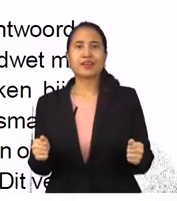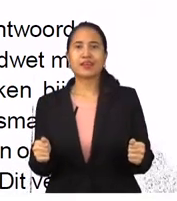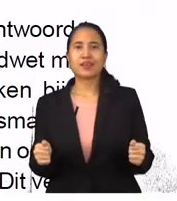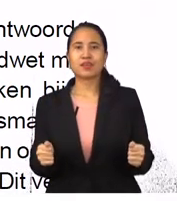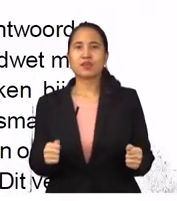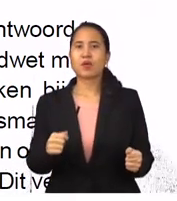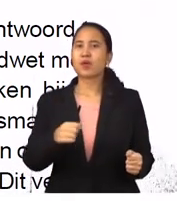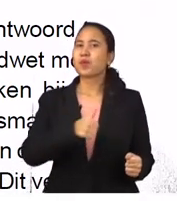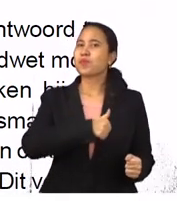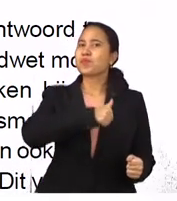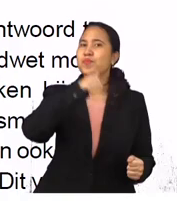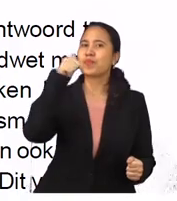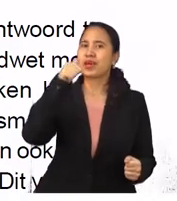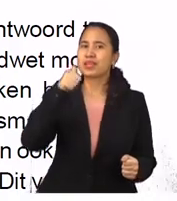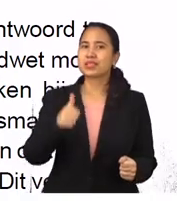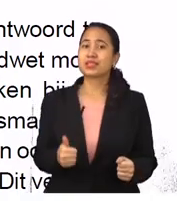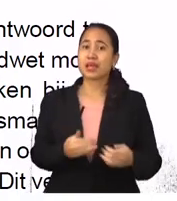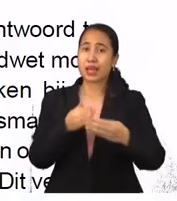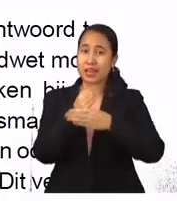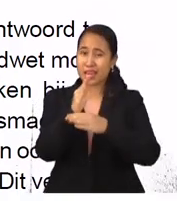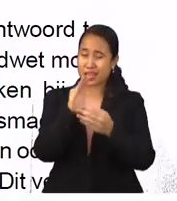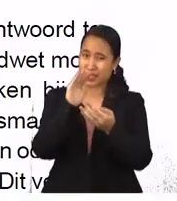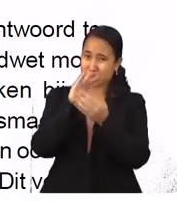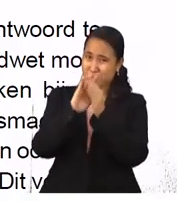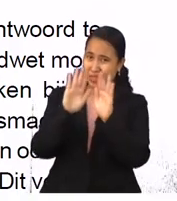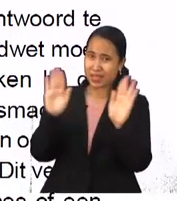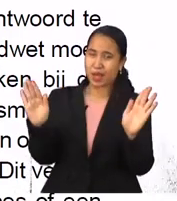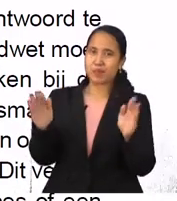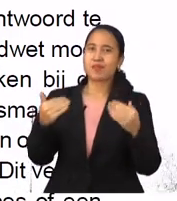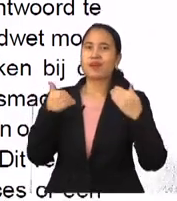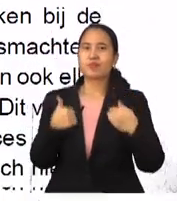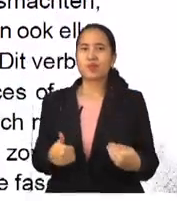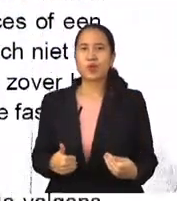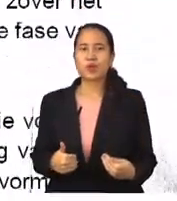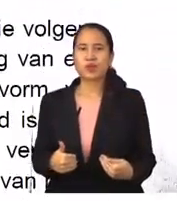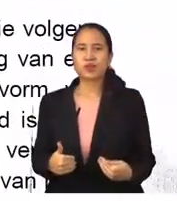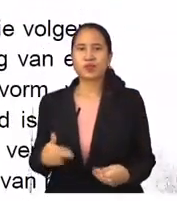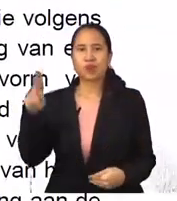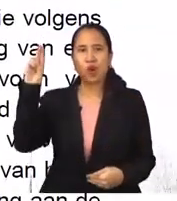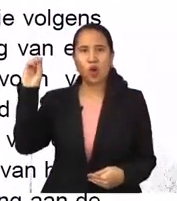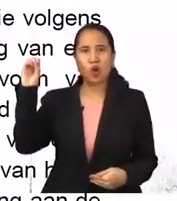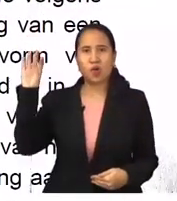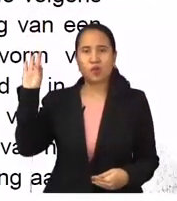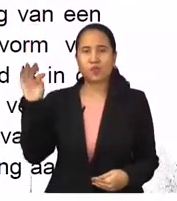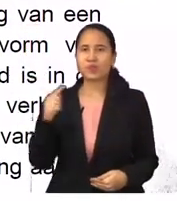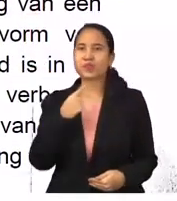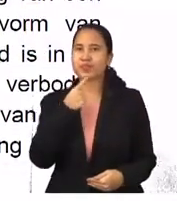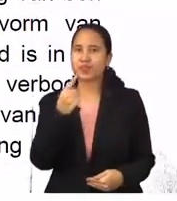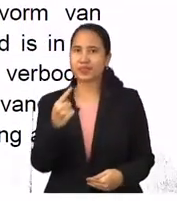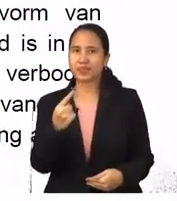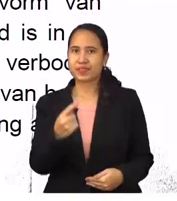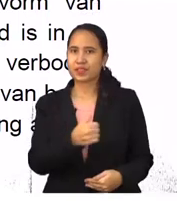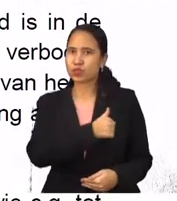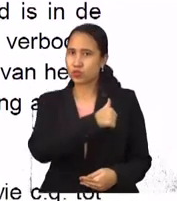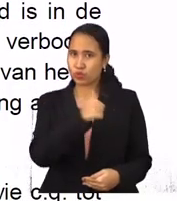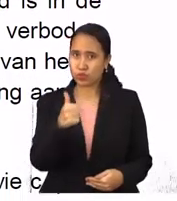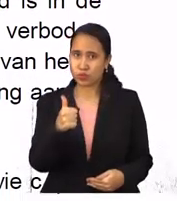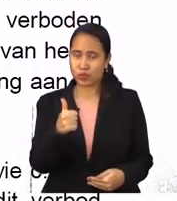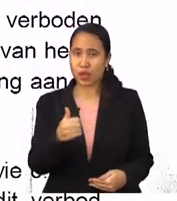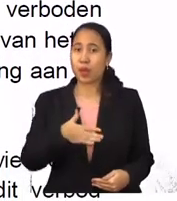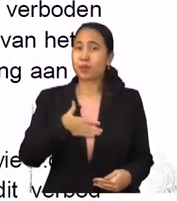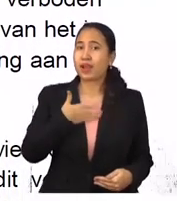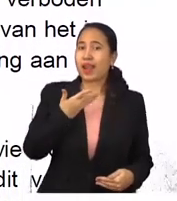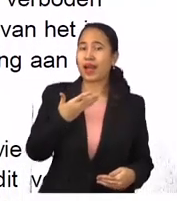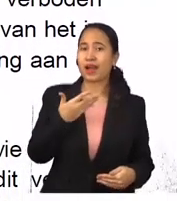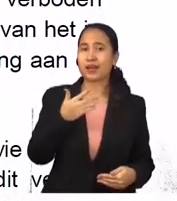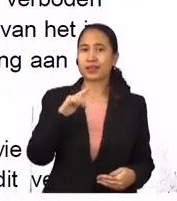optimale rechtsbescherming van de burgers. Volgens het Hof rechtvaardigt het voorgaande het belang eerst